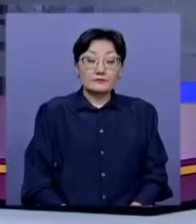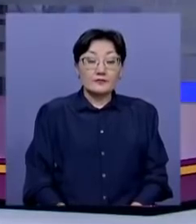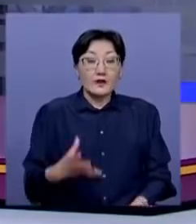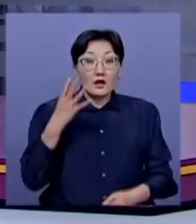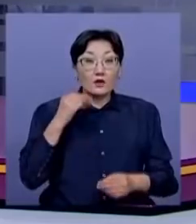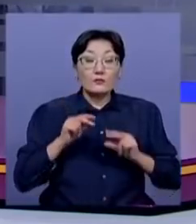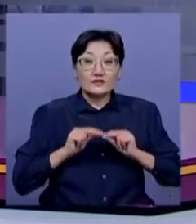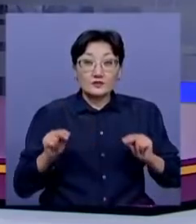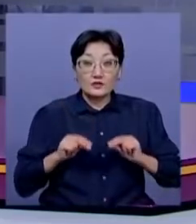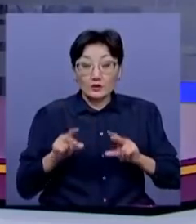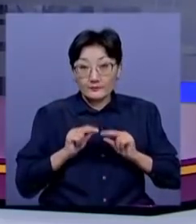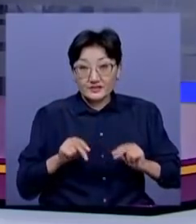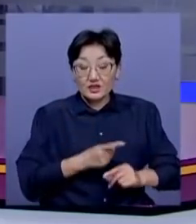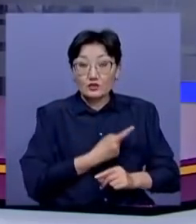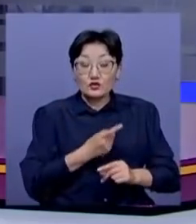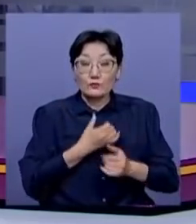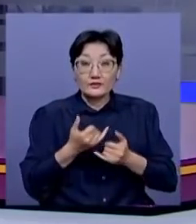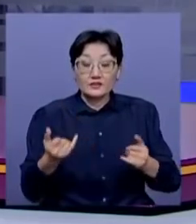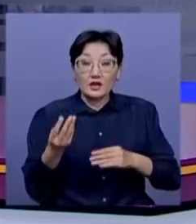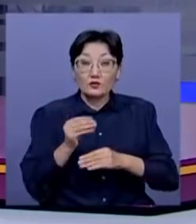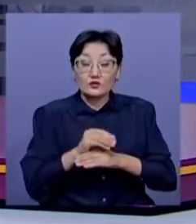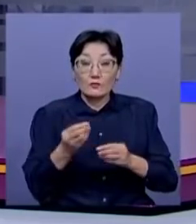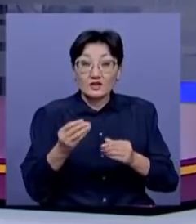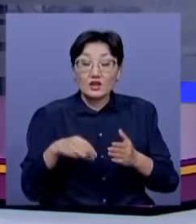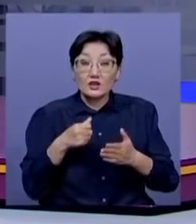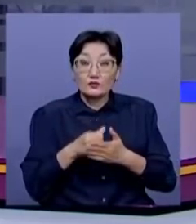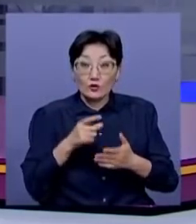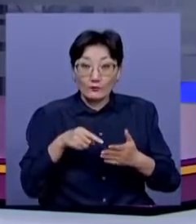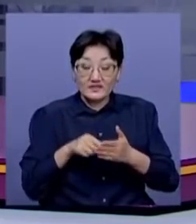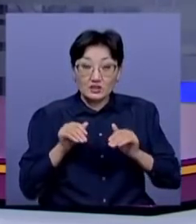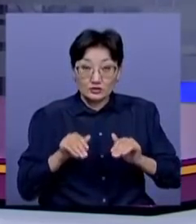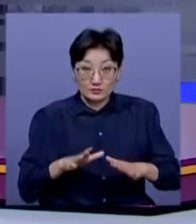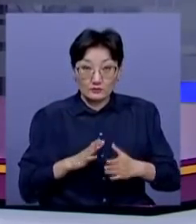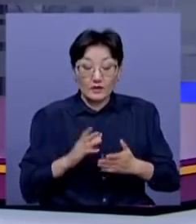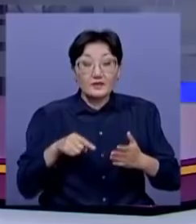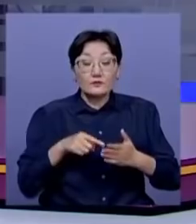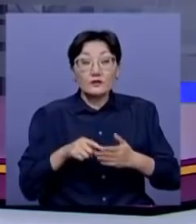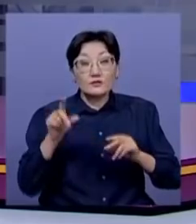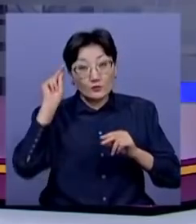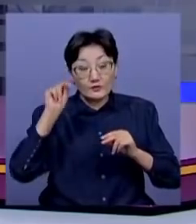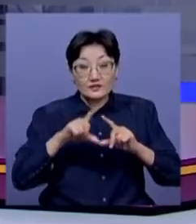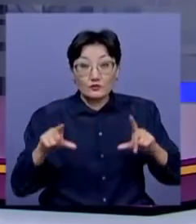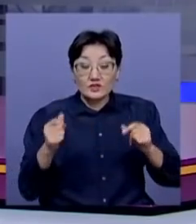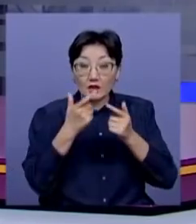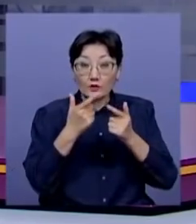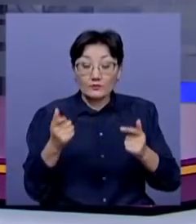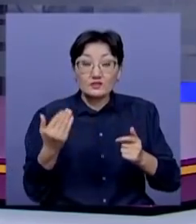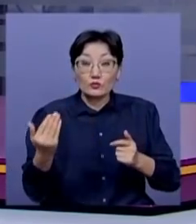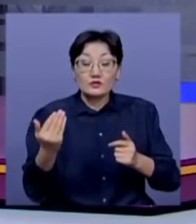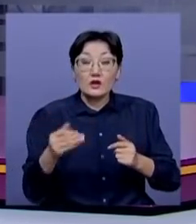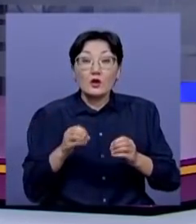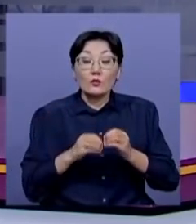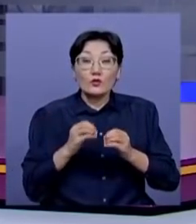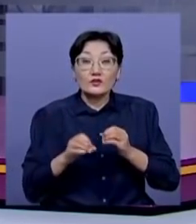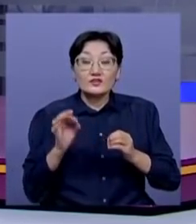Алматы мұғалімдеріне педагогикалық шеберлігі үшін қосымша ақы төлеу мәселесі шешілді. Қалалық білім басқармасының хабарлауынша олар